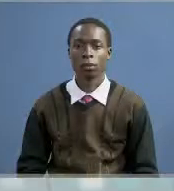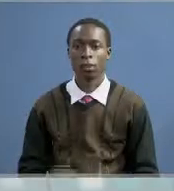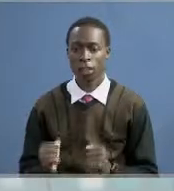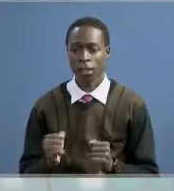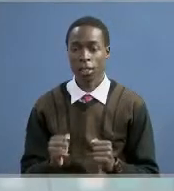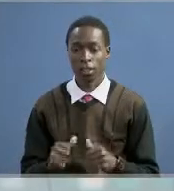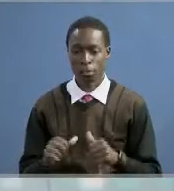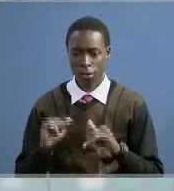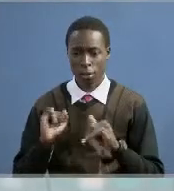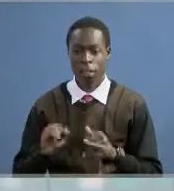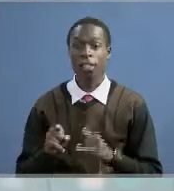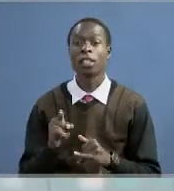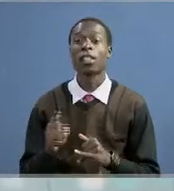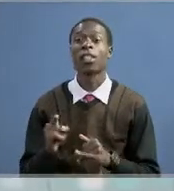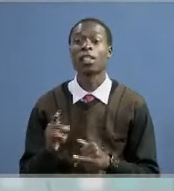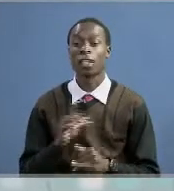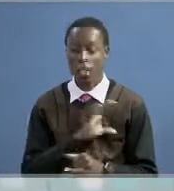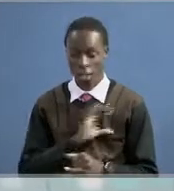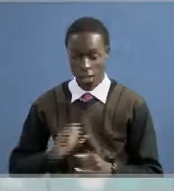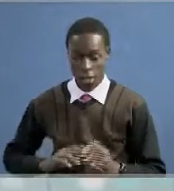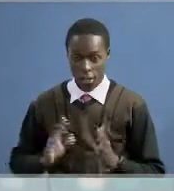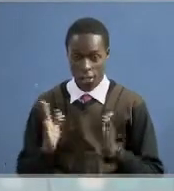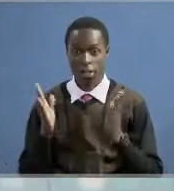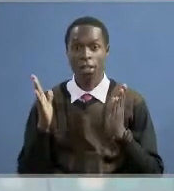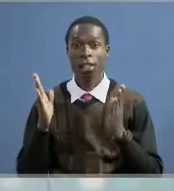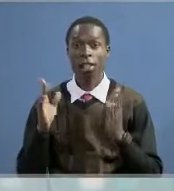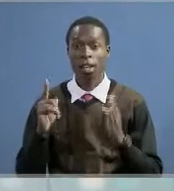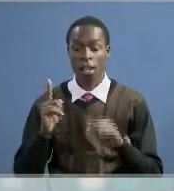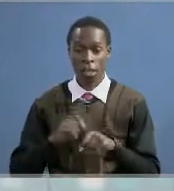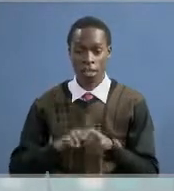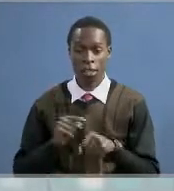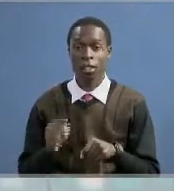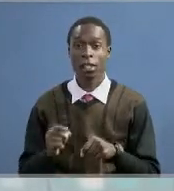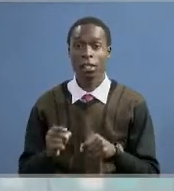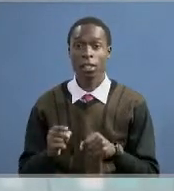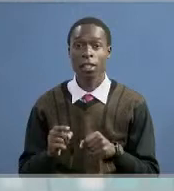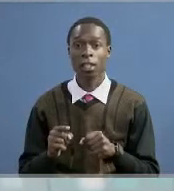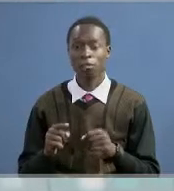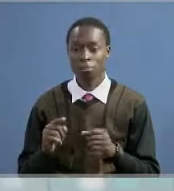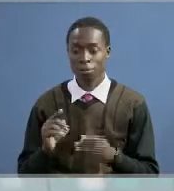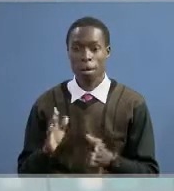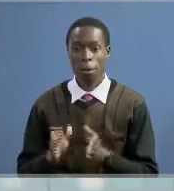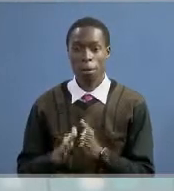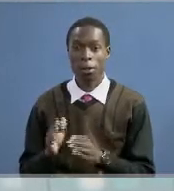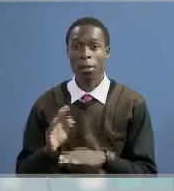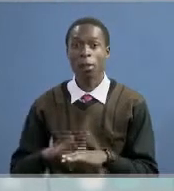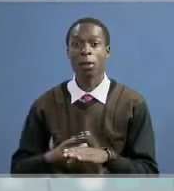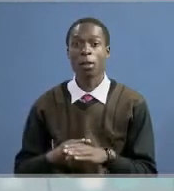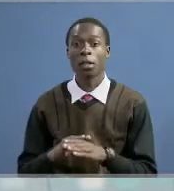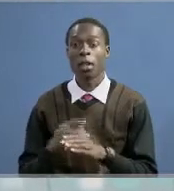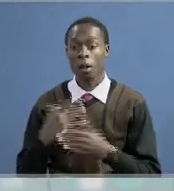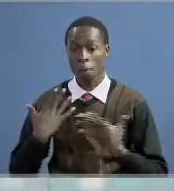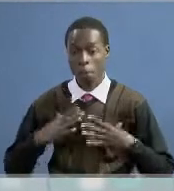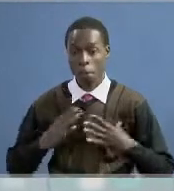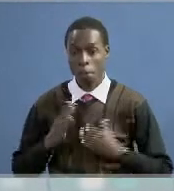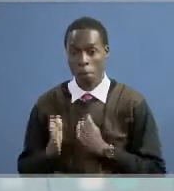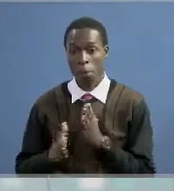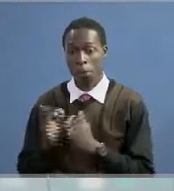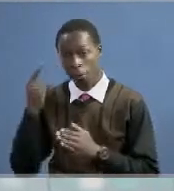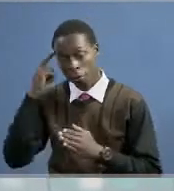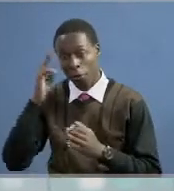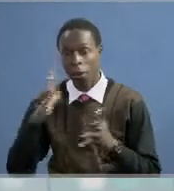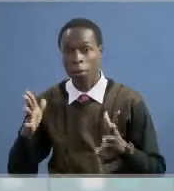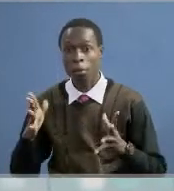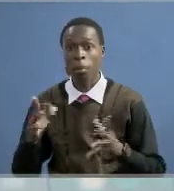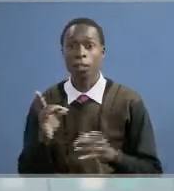Na tukizidi kusalia ndani ya sherehe za Krismasi, msimu wa Krismasi tayari umenoga huku watu wakianza kujiandaa katika siku kubwa